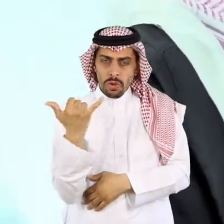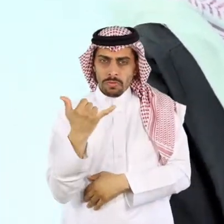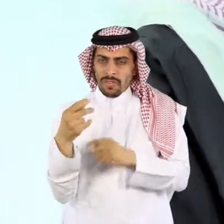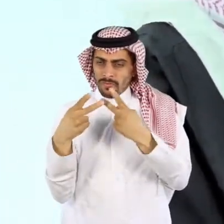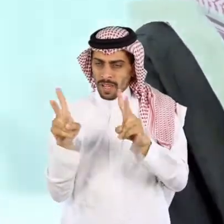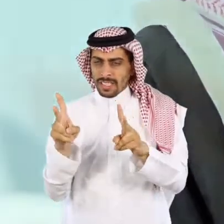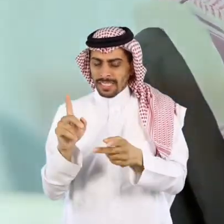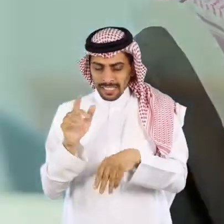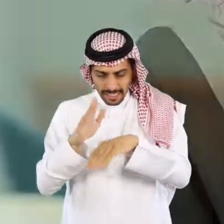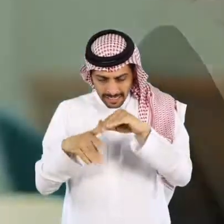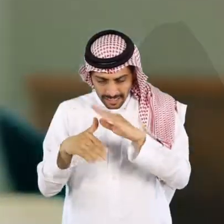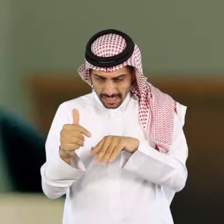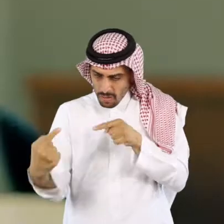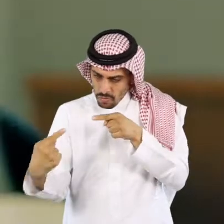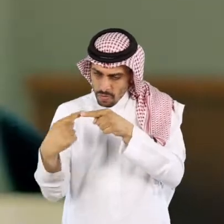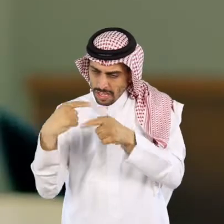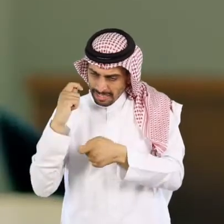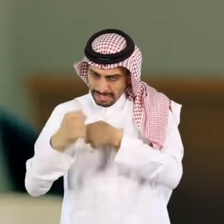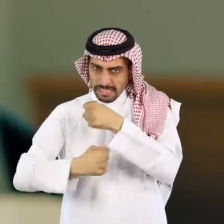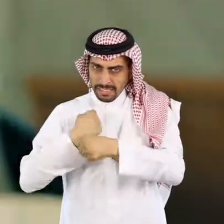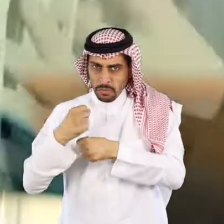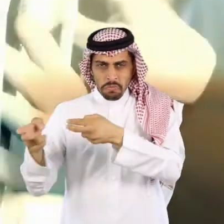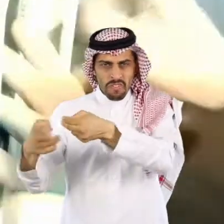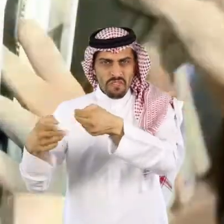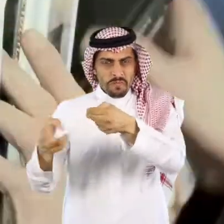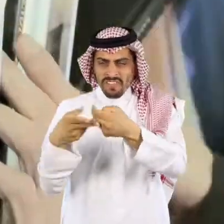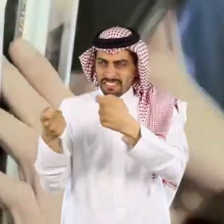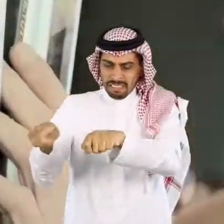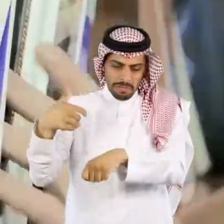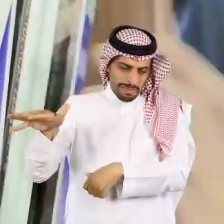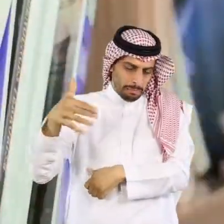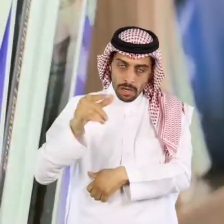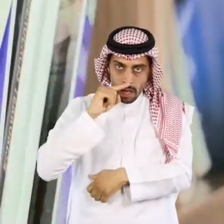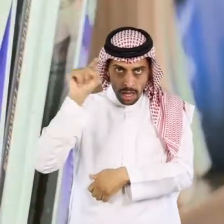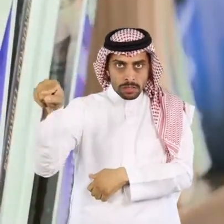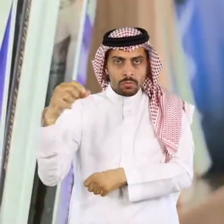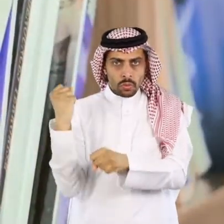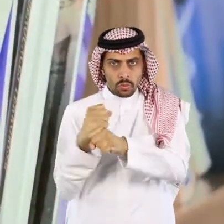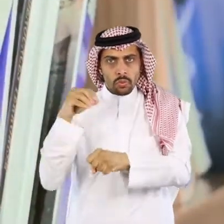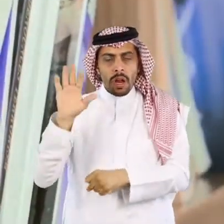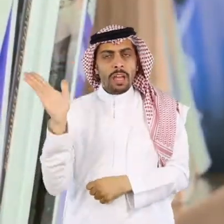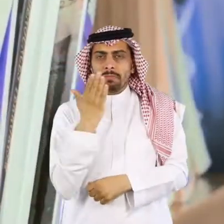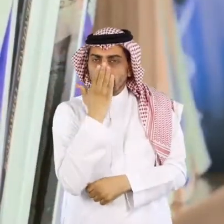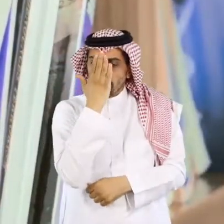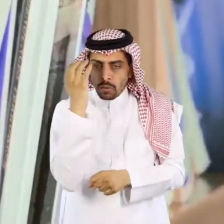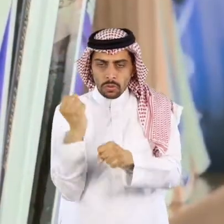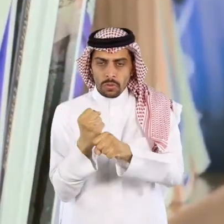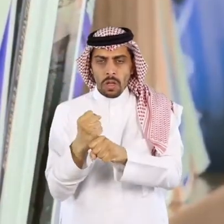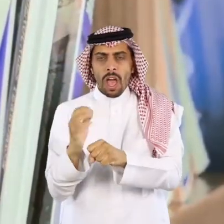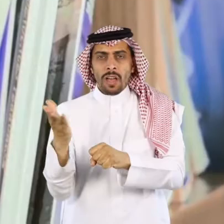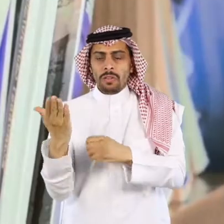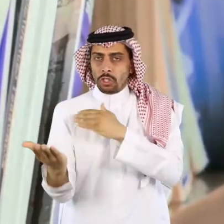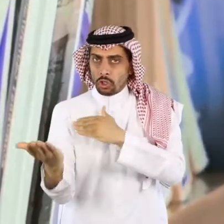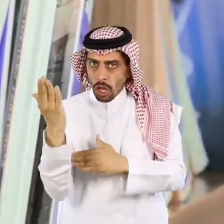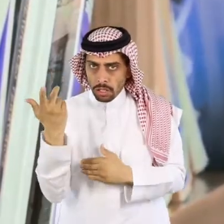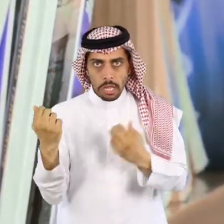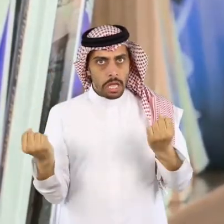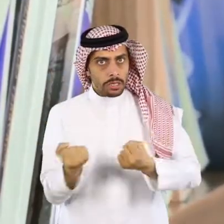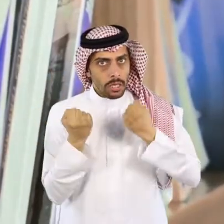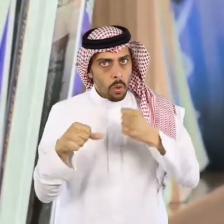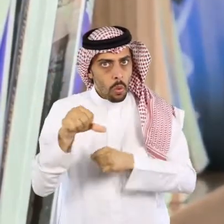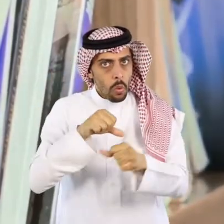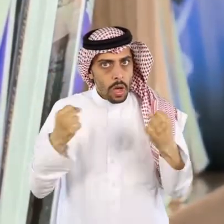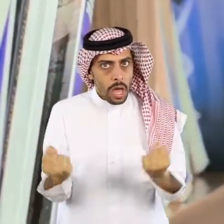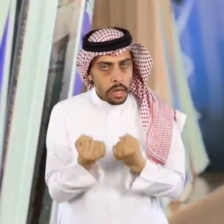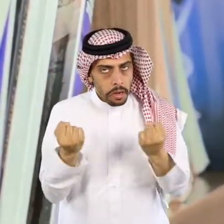كل الإمكانيات ممكنة، لا تكفل أي باب، لا أعملوا بالأسباب. ياخذ شهادة، ياخذ دورة،